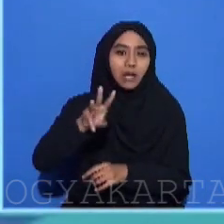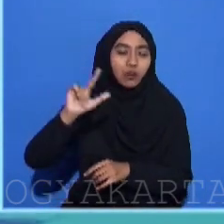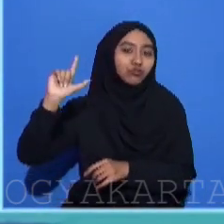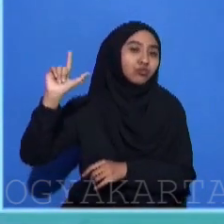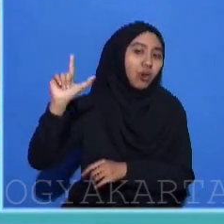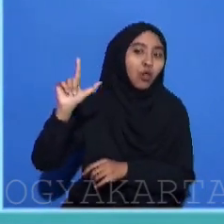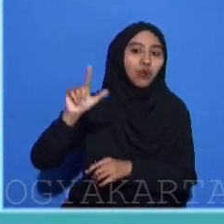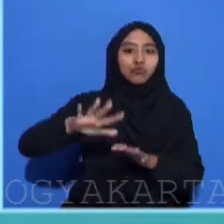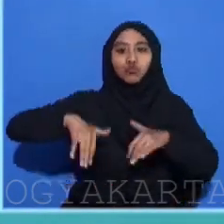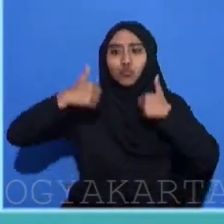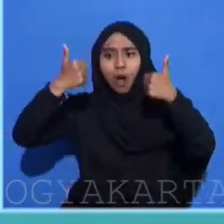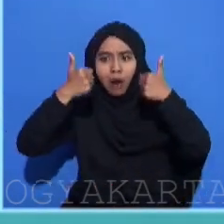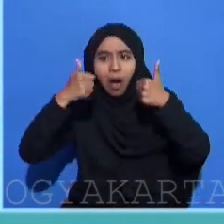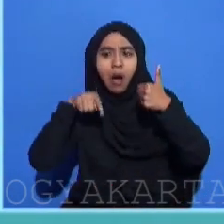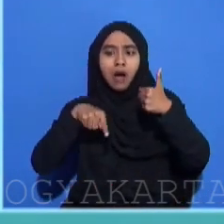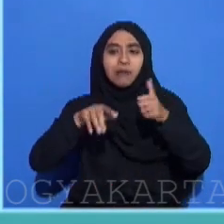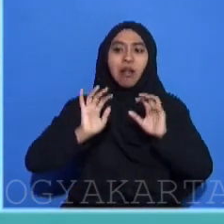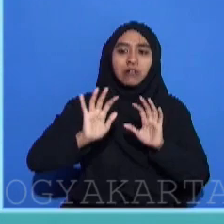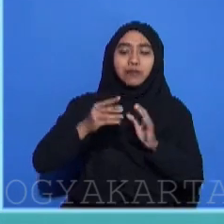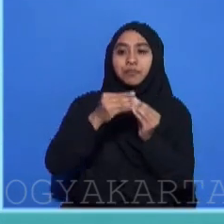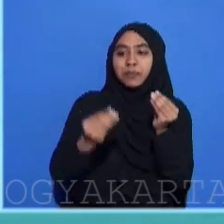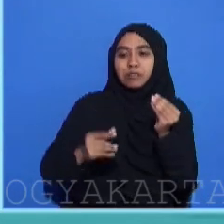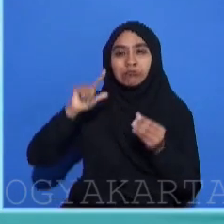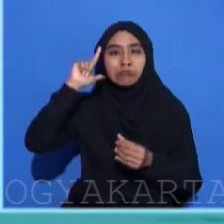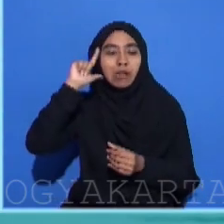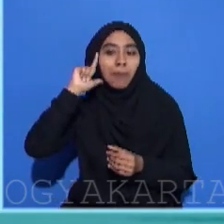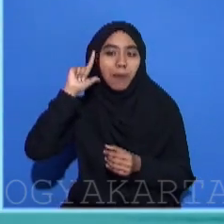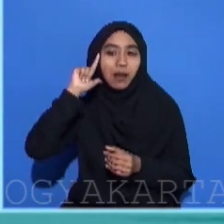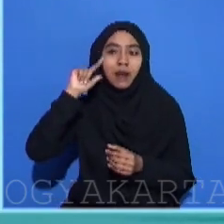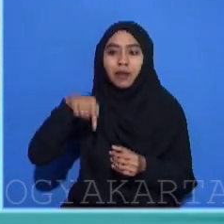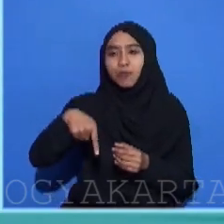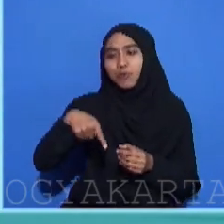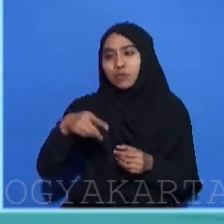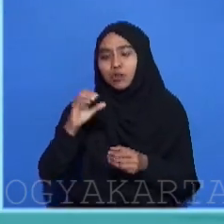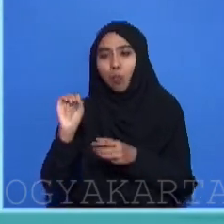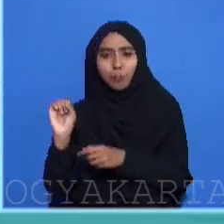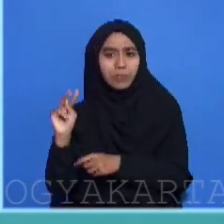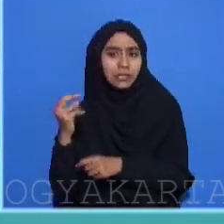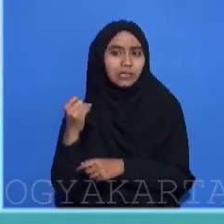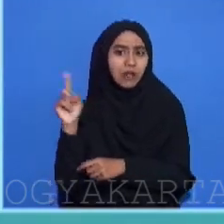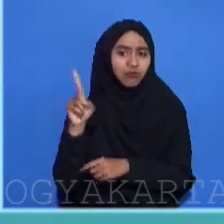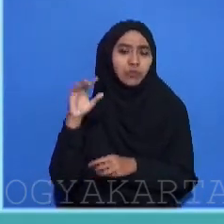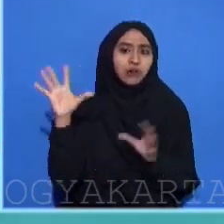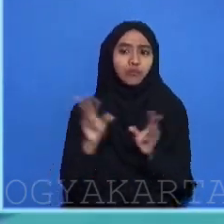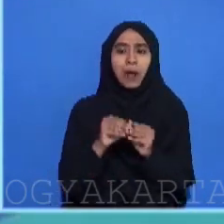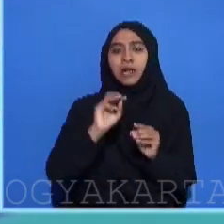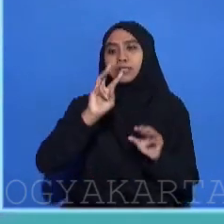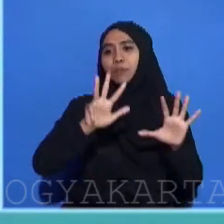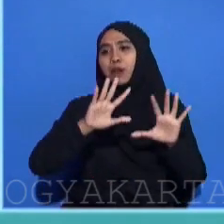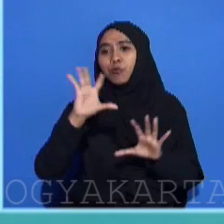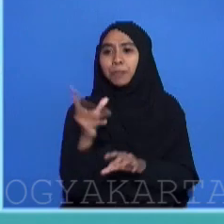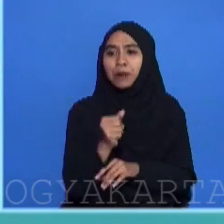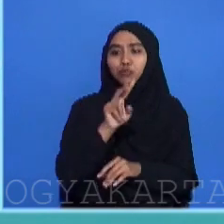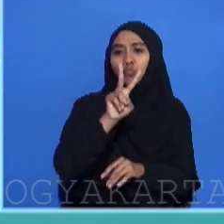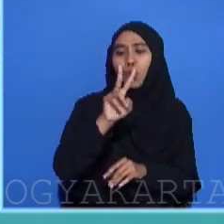pada kejuaraan ini contingen Kabupaten Sleman berhasil menempati peringkat pertama dengan 9 medali emas 2 perak dan